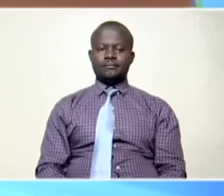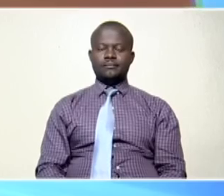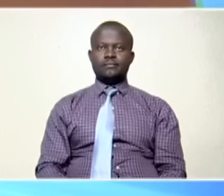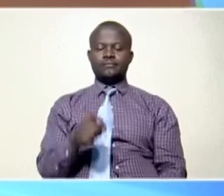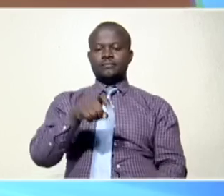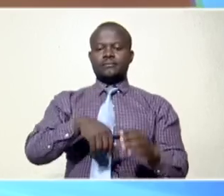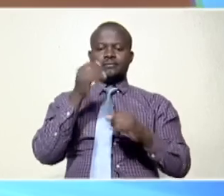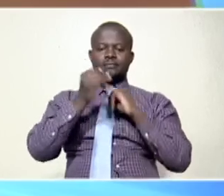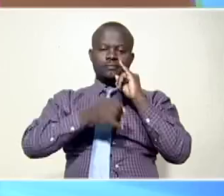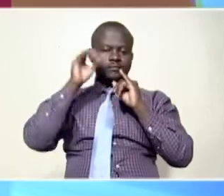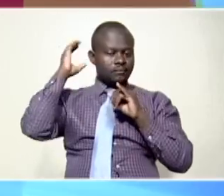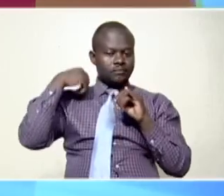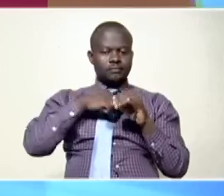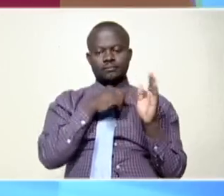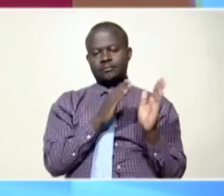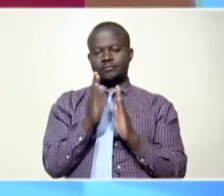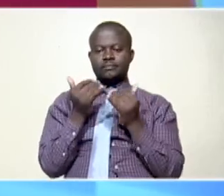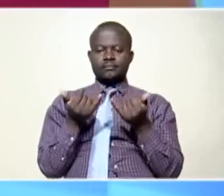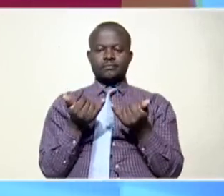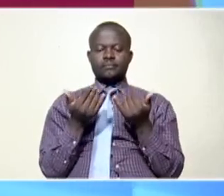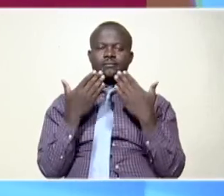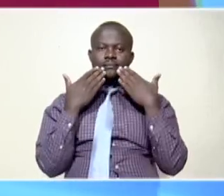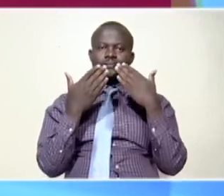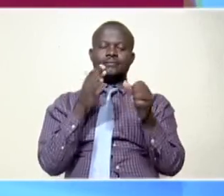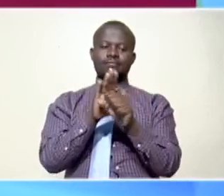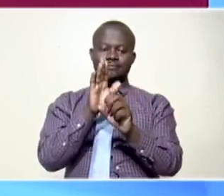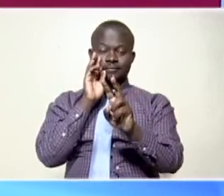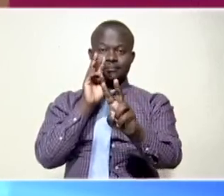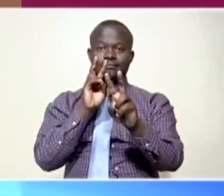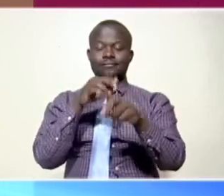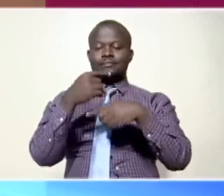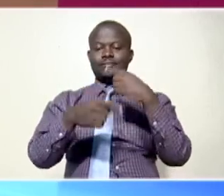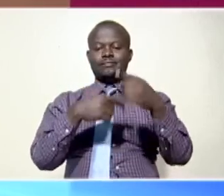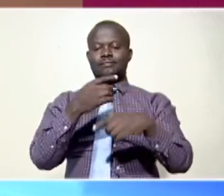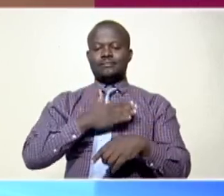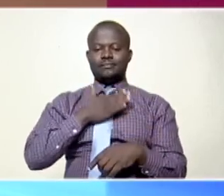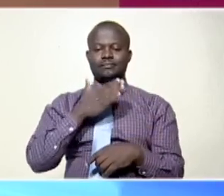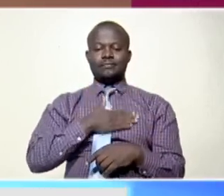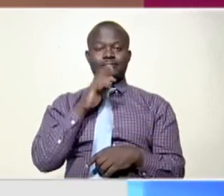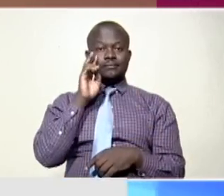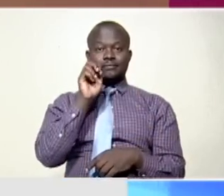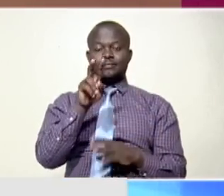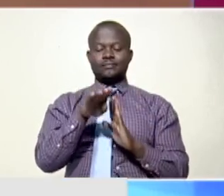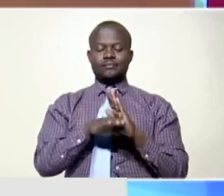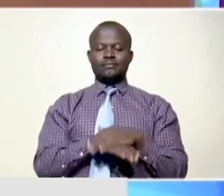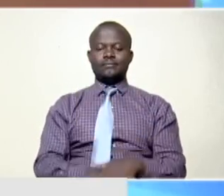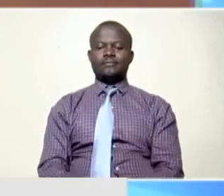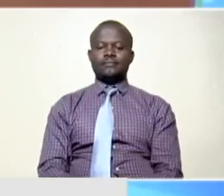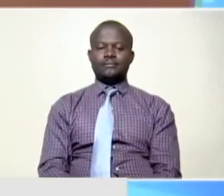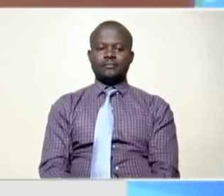Naha dusoreje amakuru twari twabateguriye muri aka kanya, murakoze cyane kwa mwayakurikiye, mukomeze kunogerwa na gahunda za televiziyo y'u Rwanda.